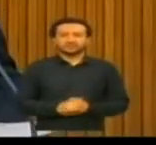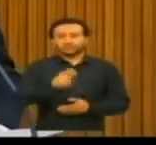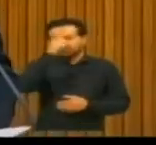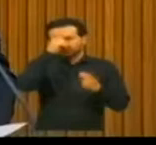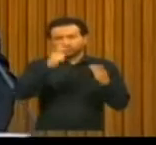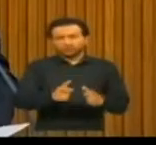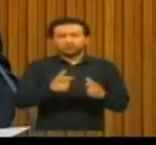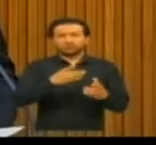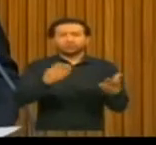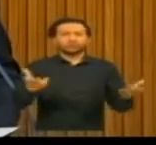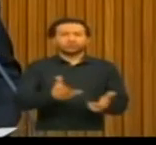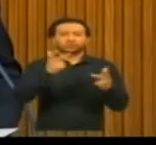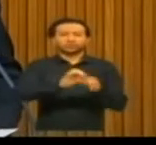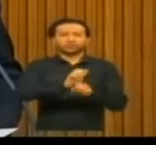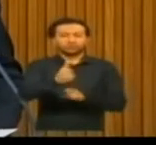Türkiye'de bu kadar zulüm olur mu?